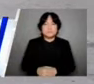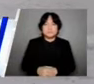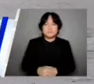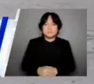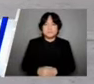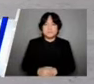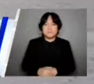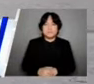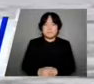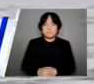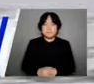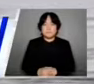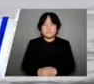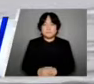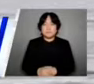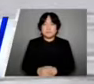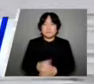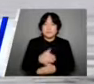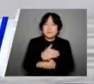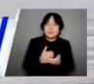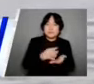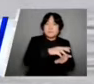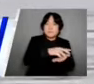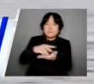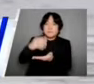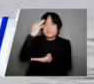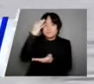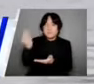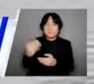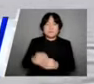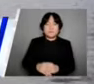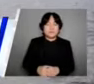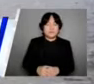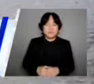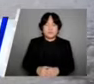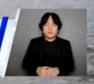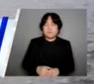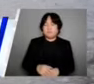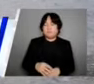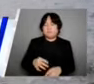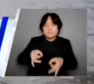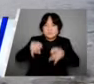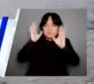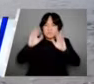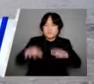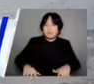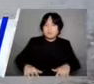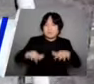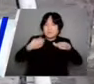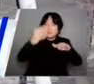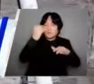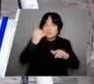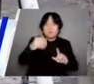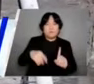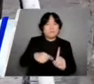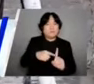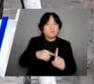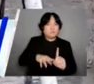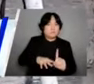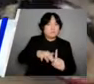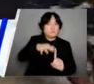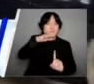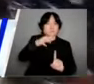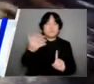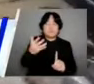Sa ibang bayan ng Bulacan, katakot-takot na ragasan ng tubig ang naranasan dahil lagpastao ang baha sa ilang parte ng barangay San Jose Patag